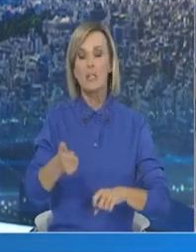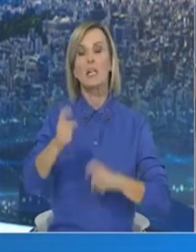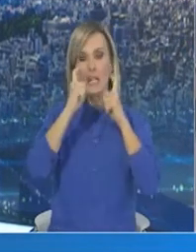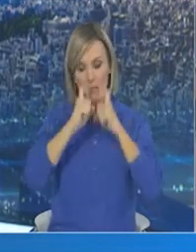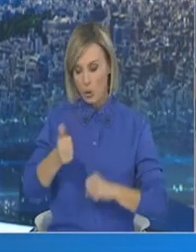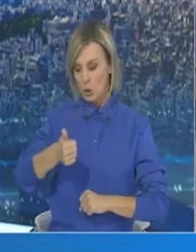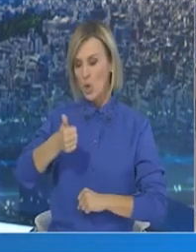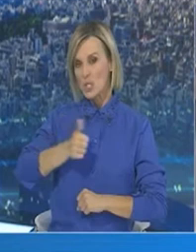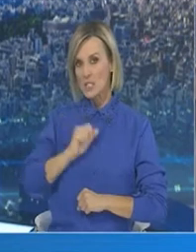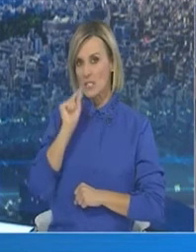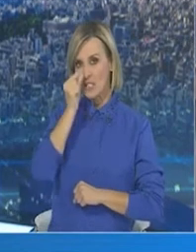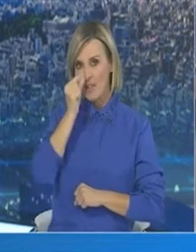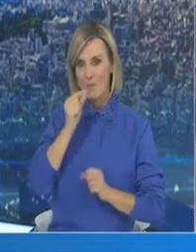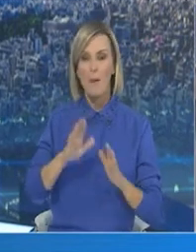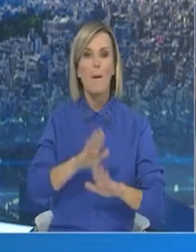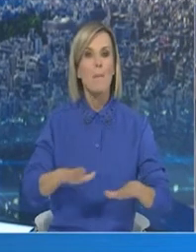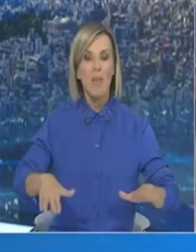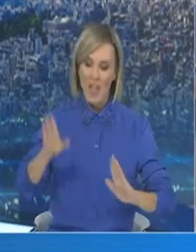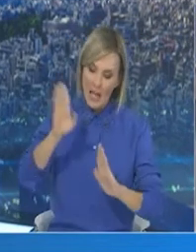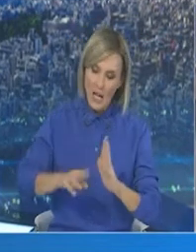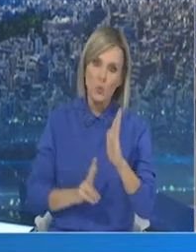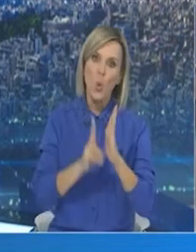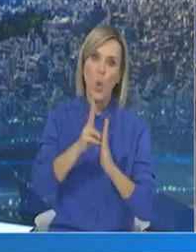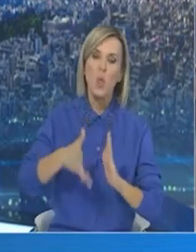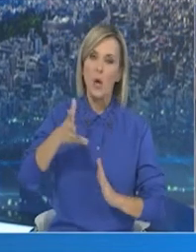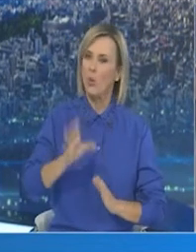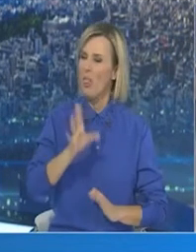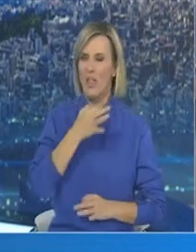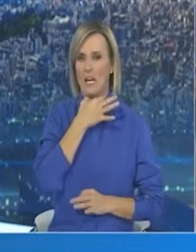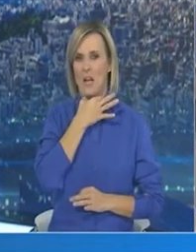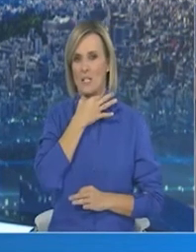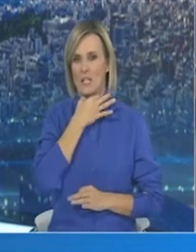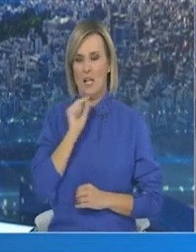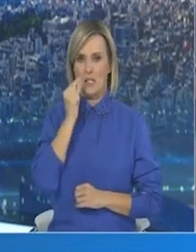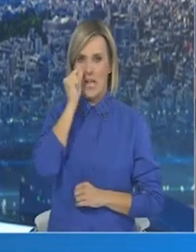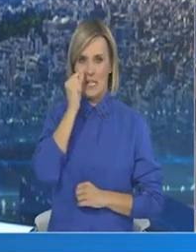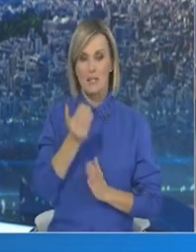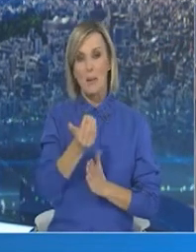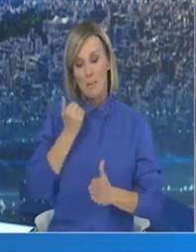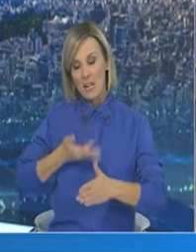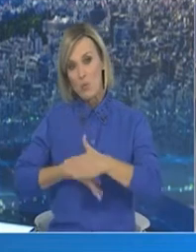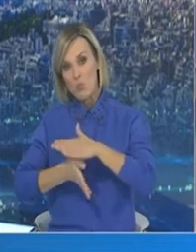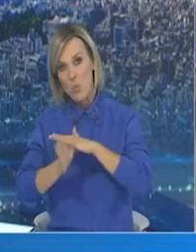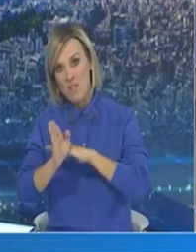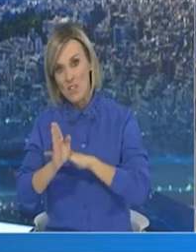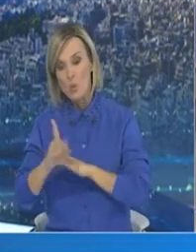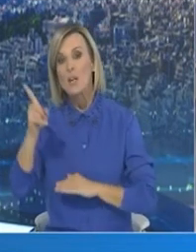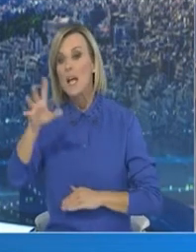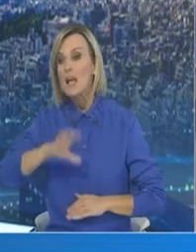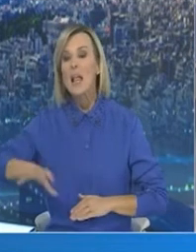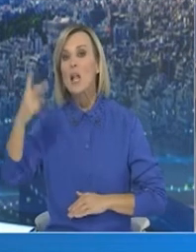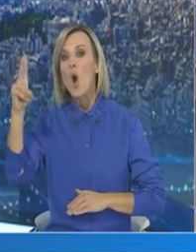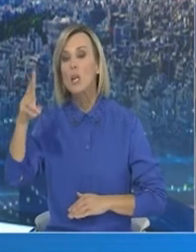Τα ανήλικα συνοδευόμενα κάτω των 12 ετών να εισέρχονται στη χώρα άνευ απέτησης τεστ πριν την αναχώρησή τους από χώρες που βρίσκονται στην πράσινη